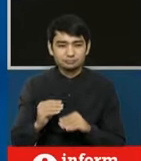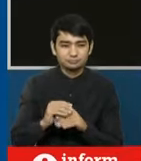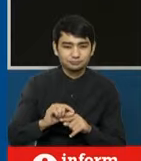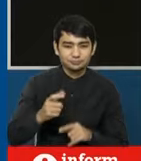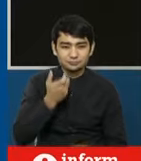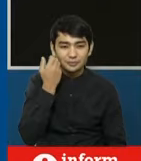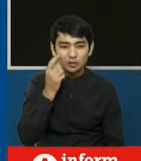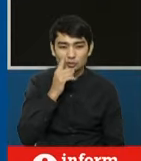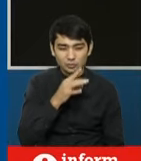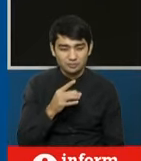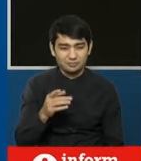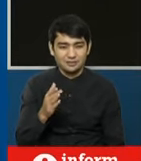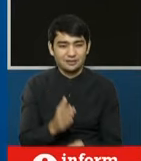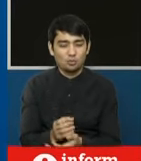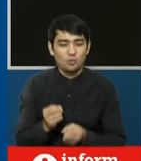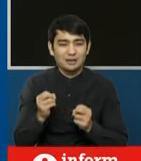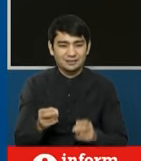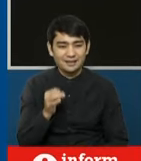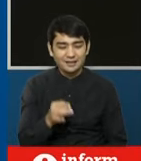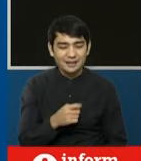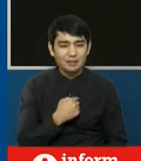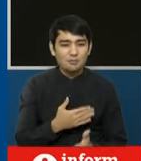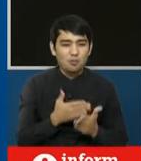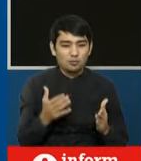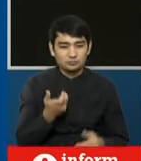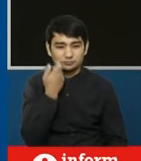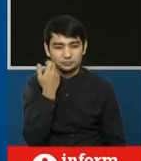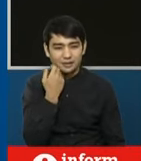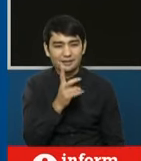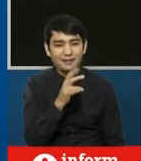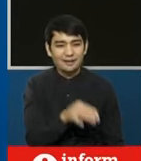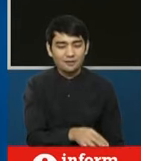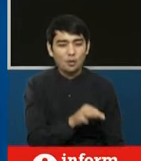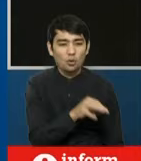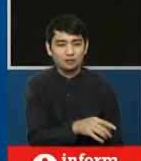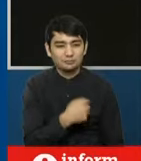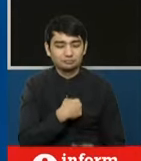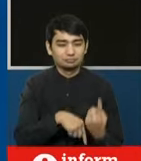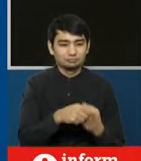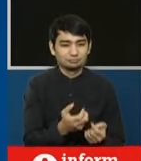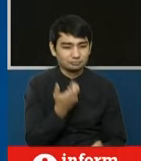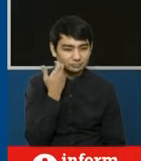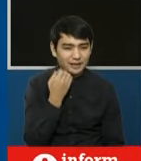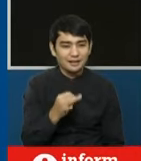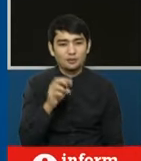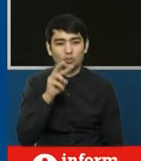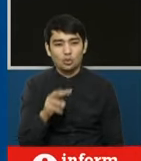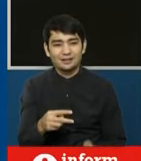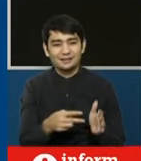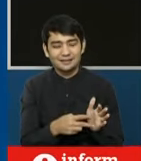бар. Өйткені біздегі негізгі табыстың басым бөлігі мұнайдан түсетін табыс және де біздің